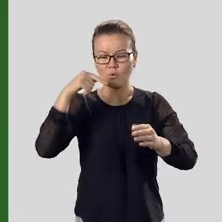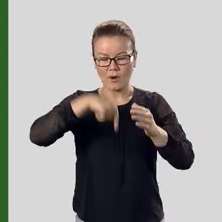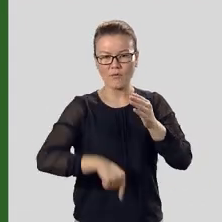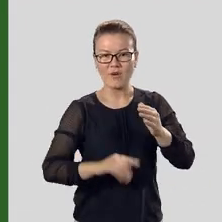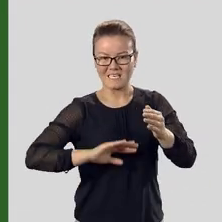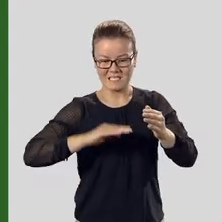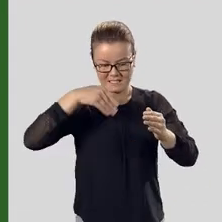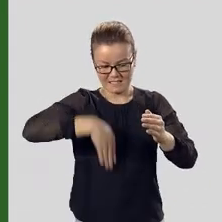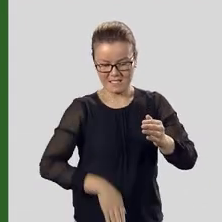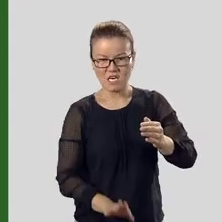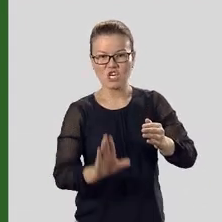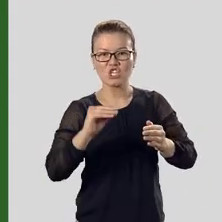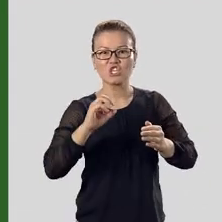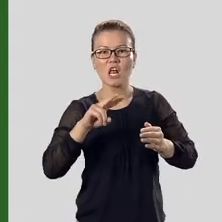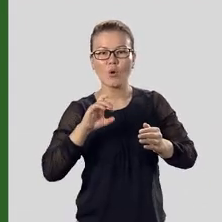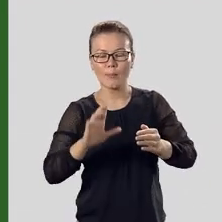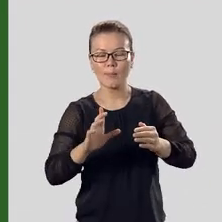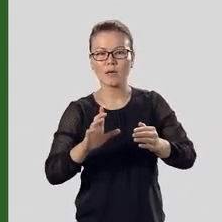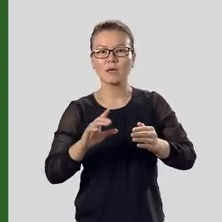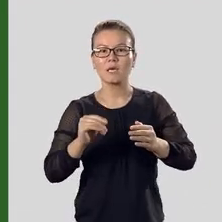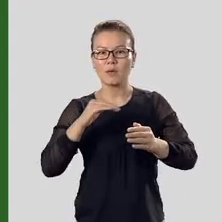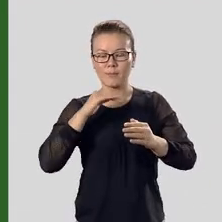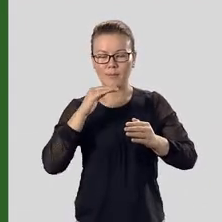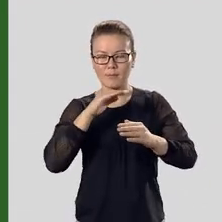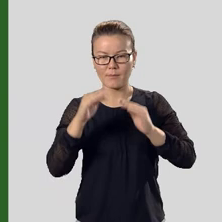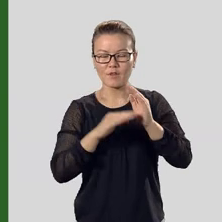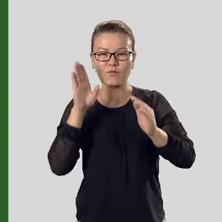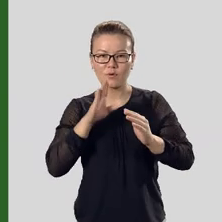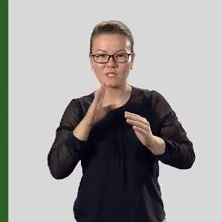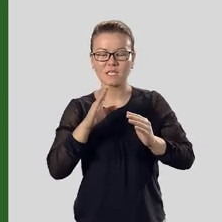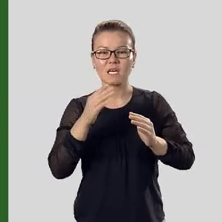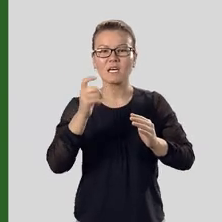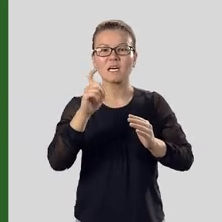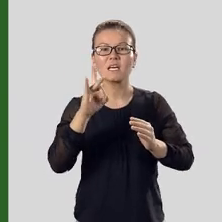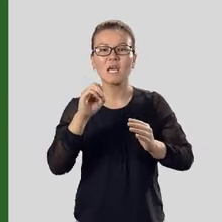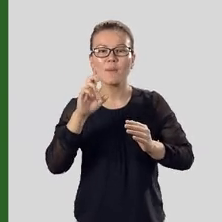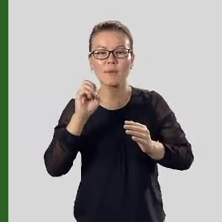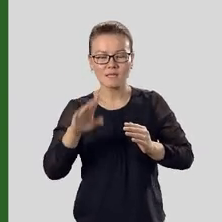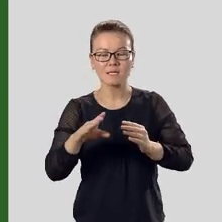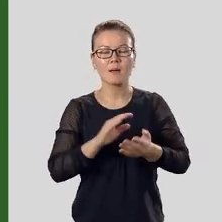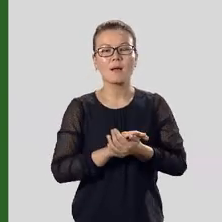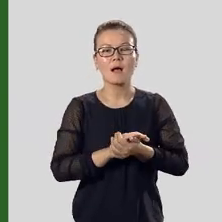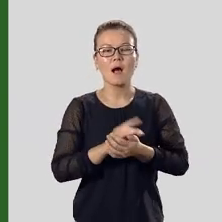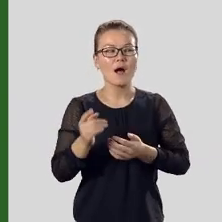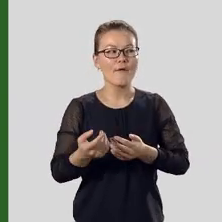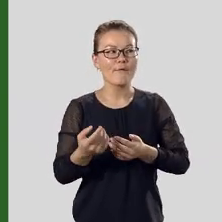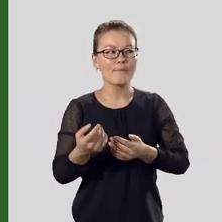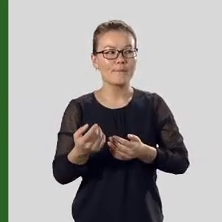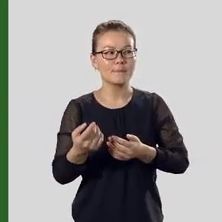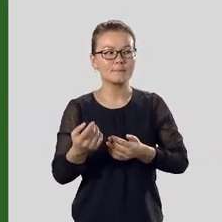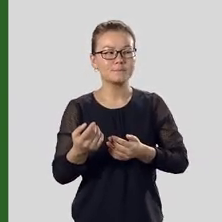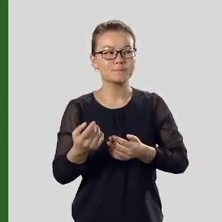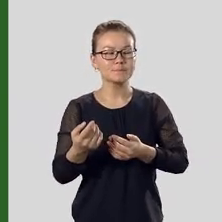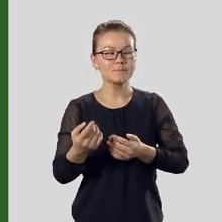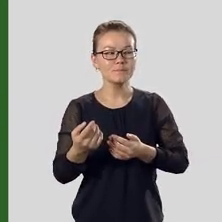и подводный горный хребет. Вершины этого хребта выступают над поверхностью воды